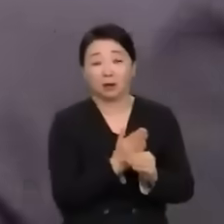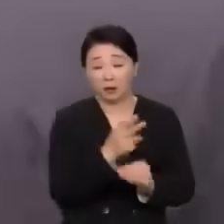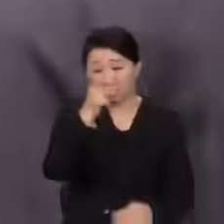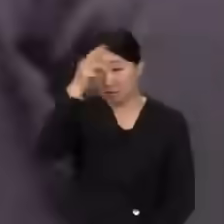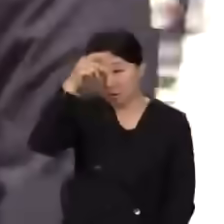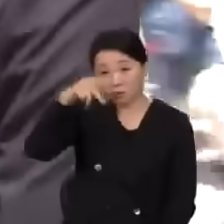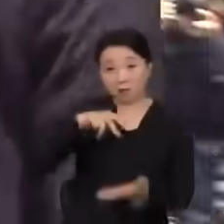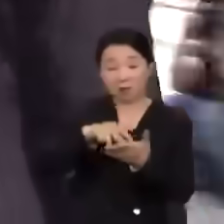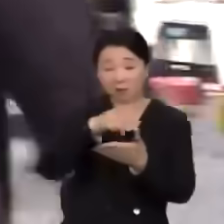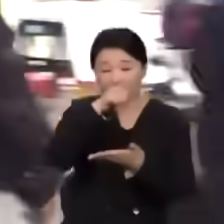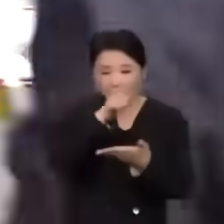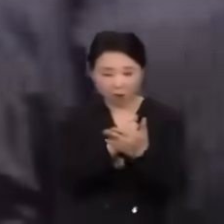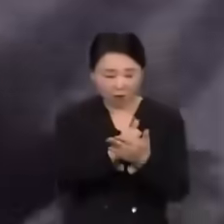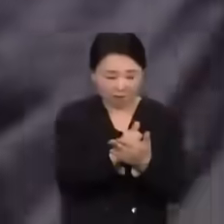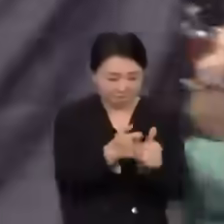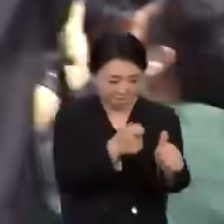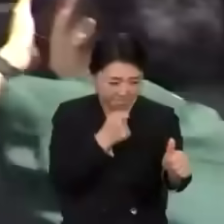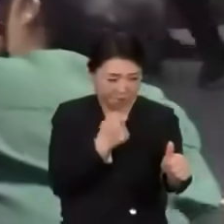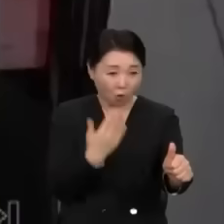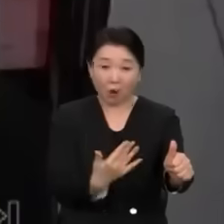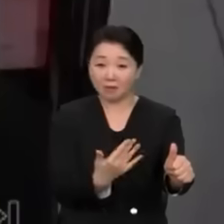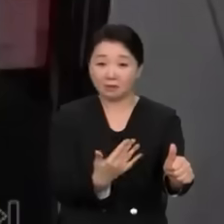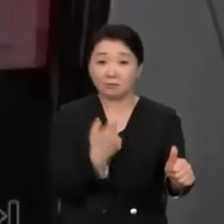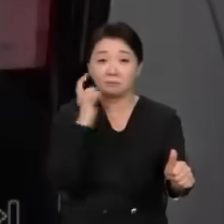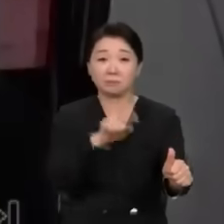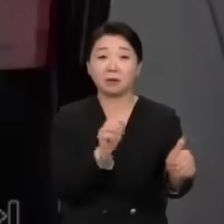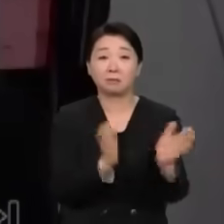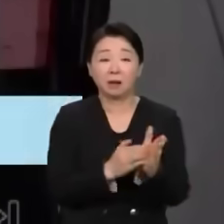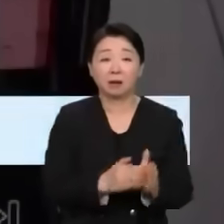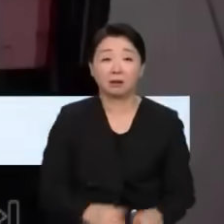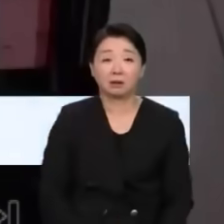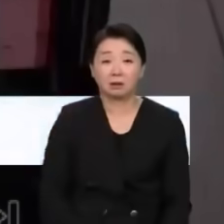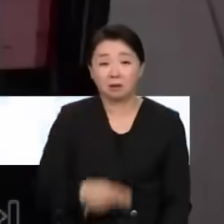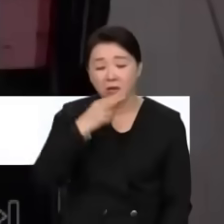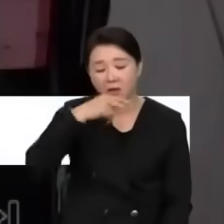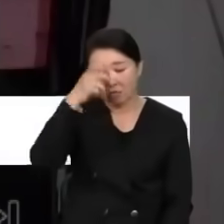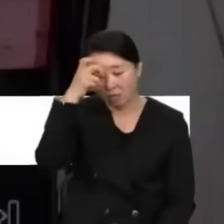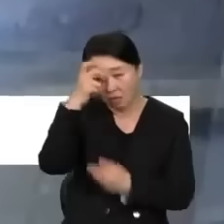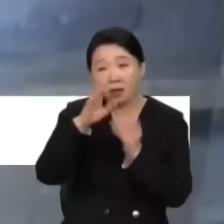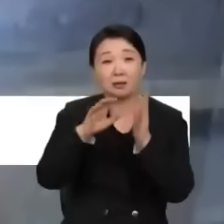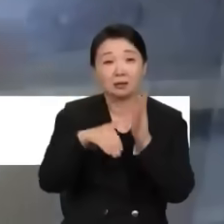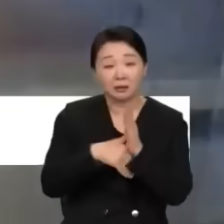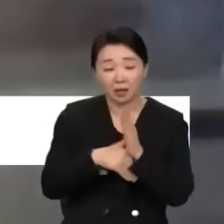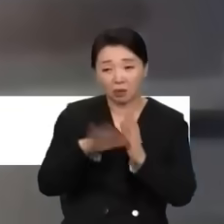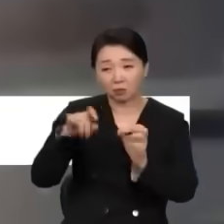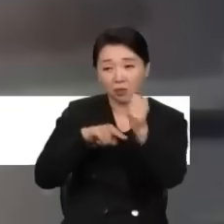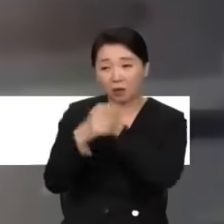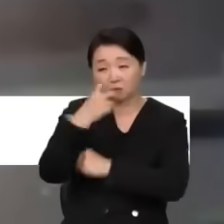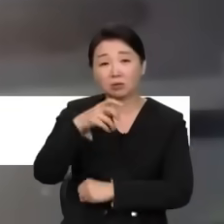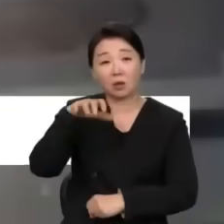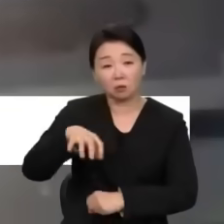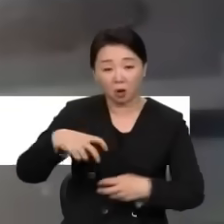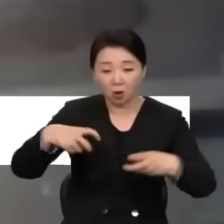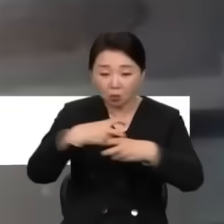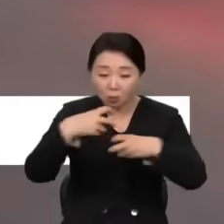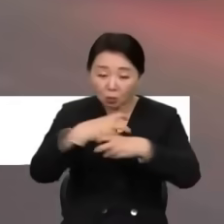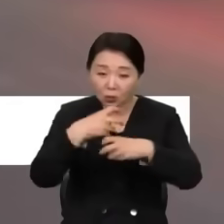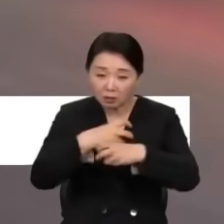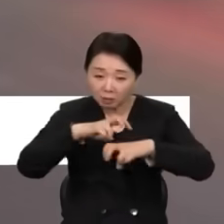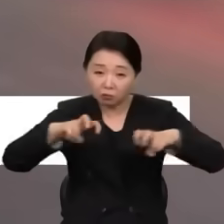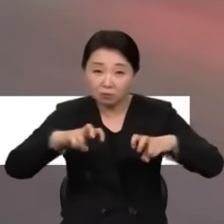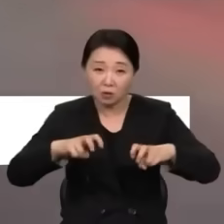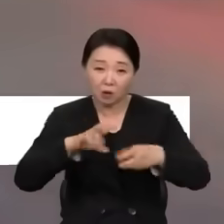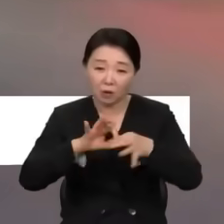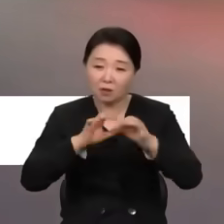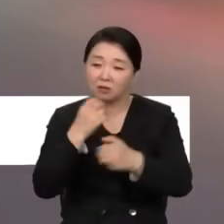경찰은 혐의 입증을 자신하고 있습니다 만취 운전은 국립 과학 수사 연구원과 도로 교통공단 분석 그리고 관련자